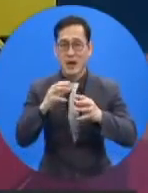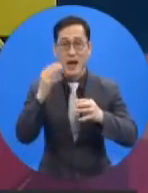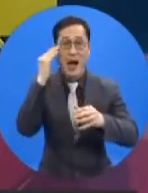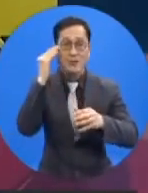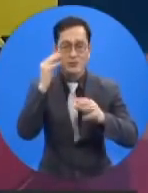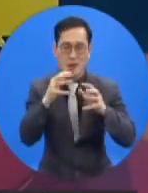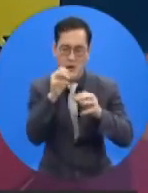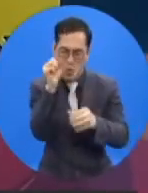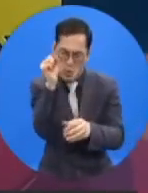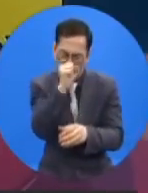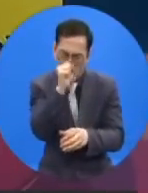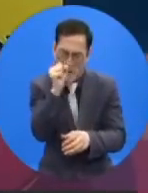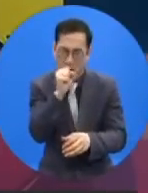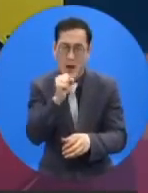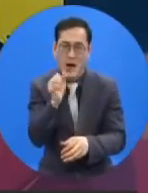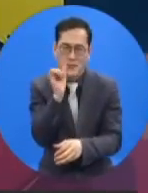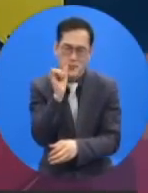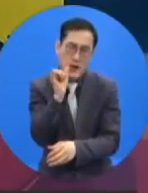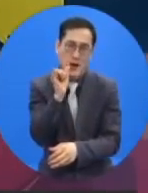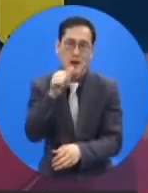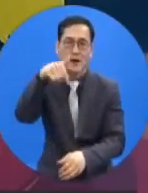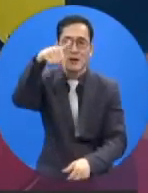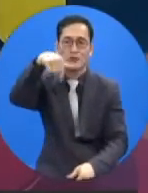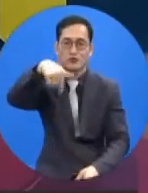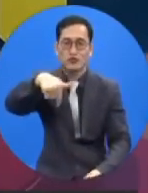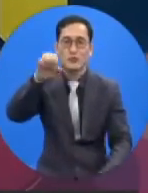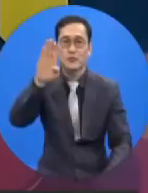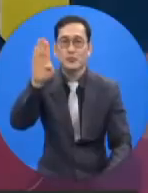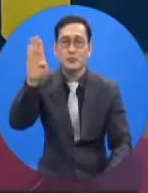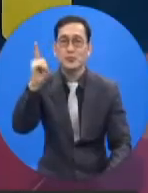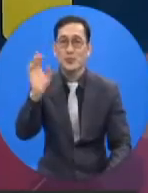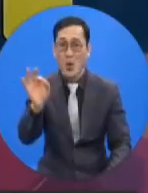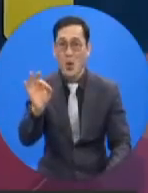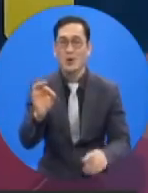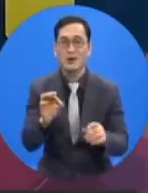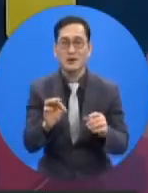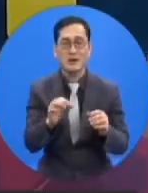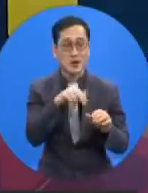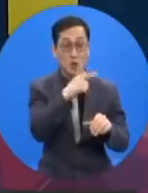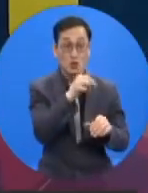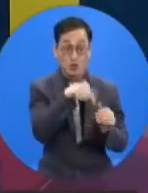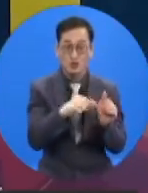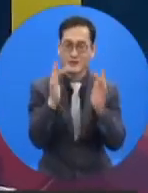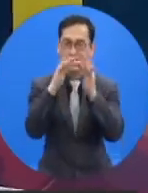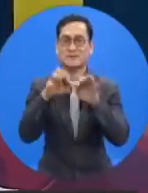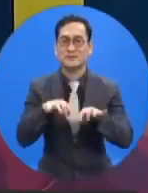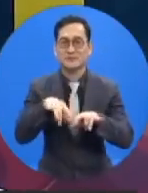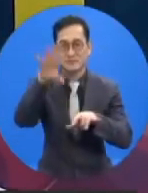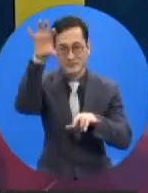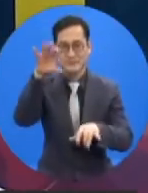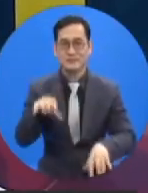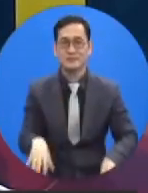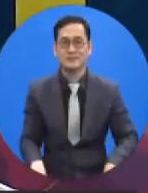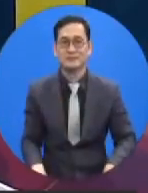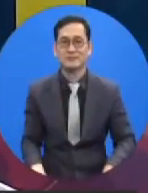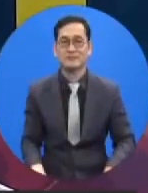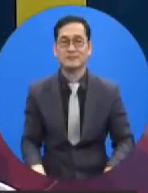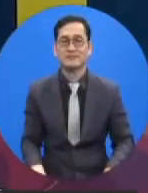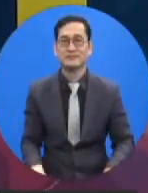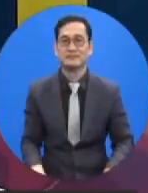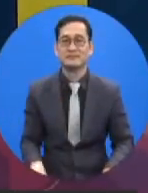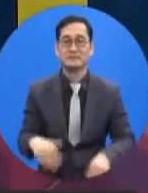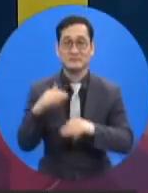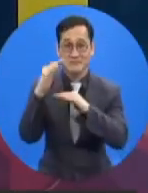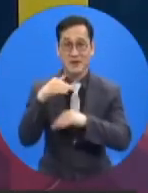SNS에 국뽕이라는 단어를 올렸습니다. 글을 올렸습니다. 그리고 부인의 재판에서 TV는 실토를 했습니다. 잠시